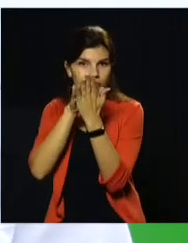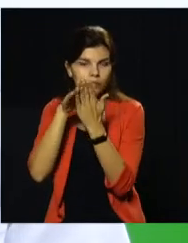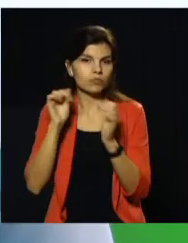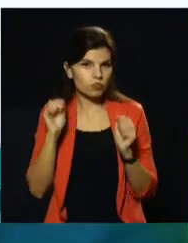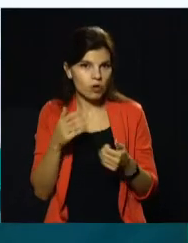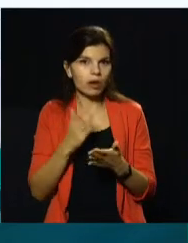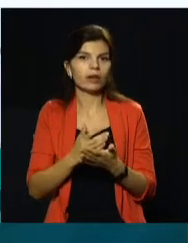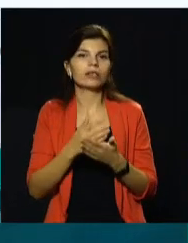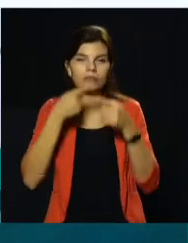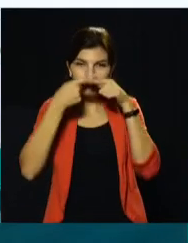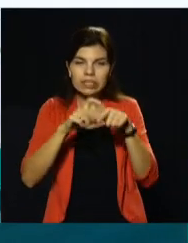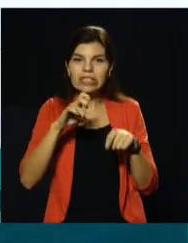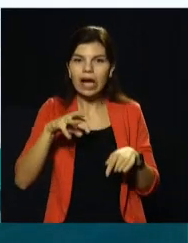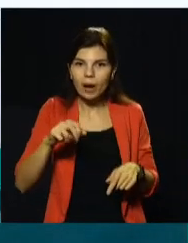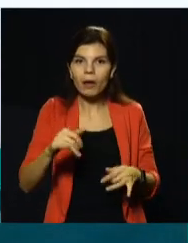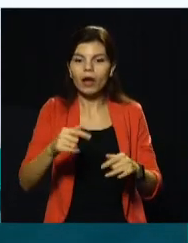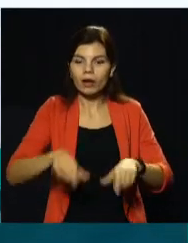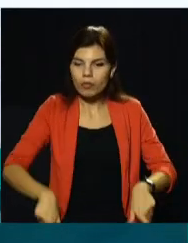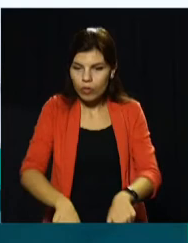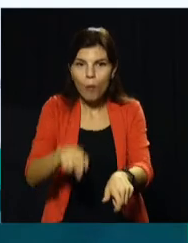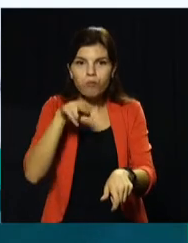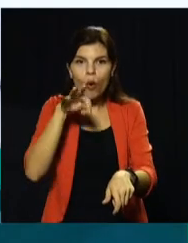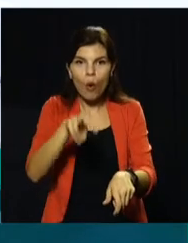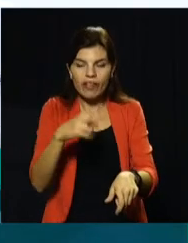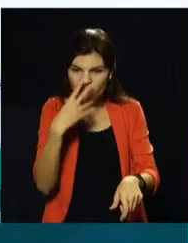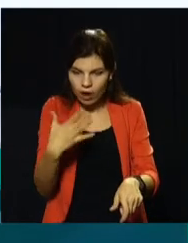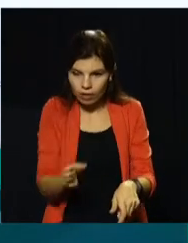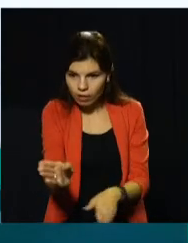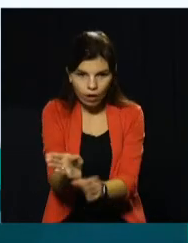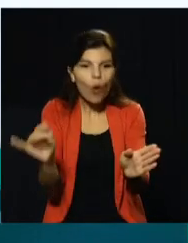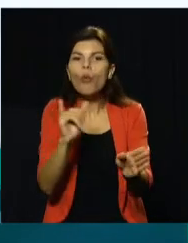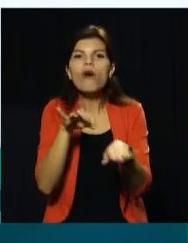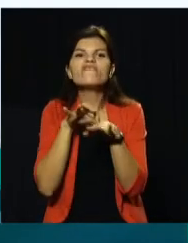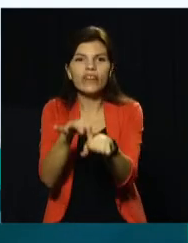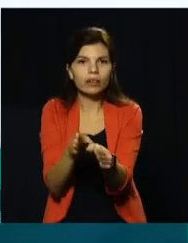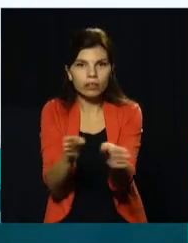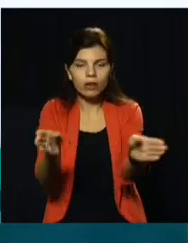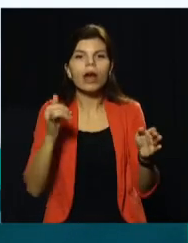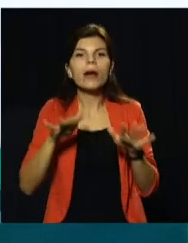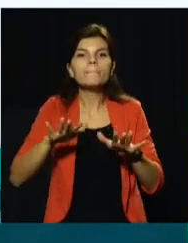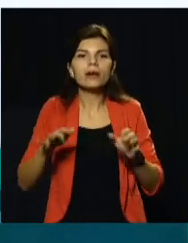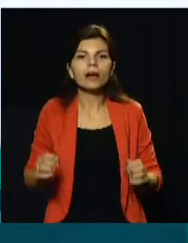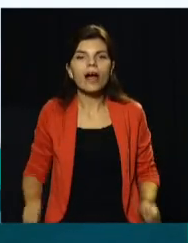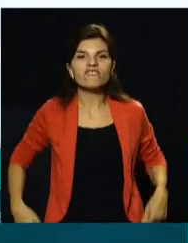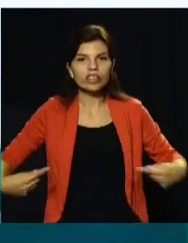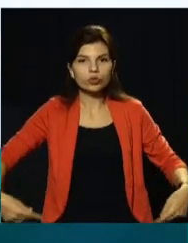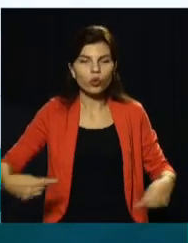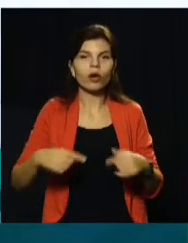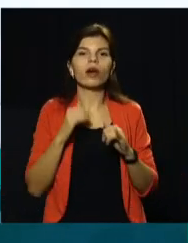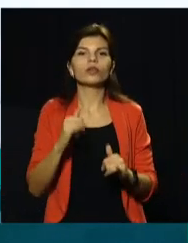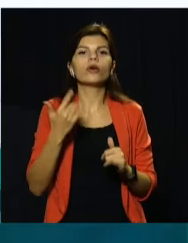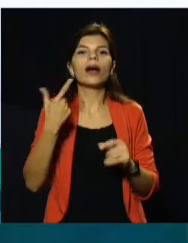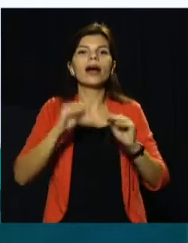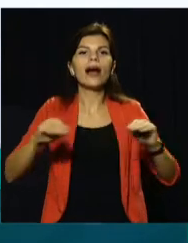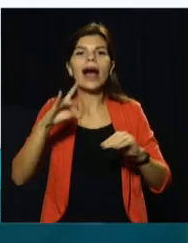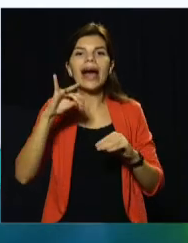показчики, таблиці, схеми, стрілки на полу, які ведуть до відповідного місця, до місця для візочків, до реєстратури,